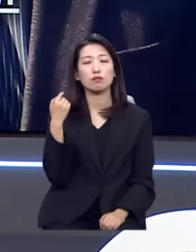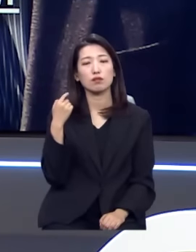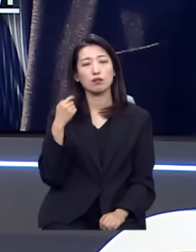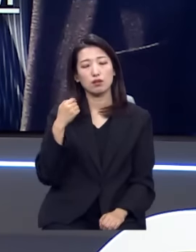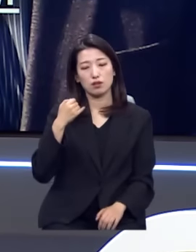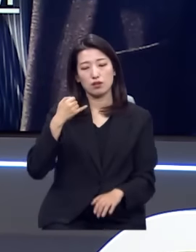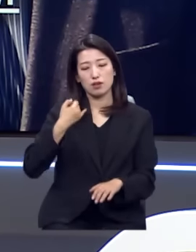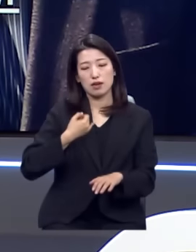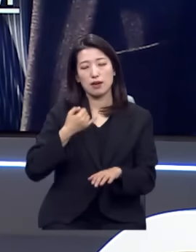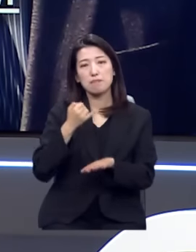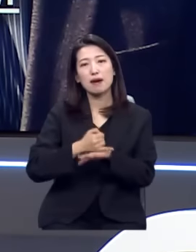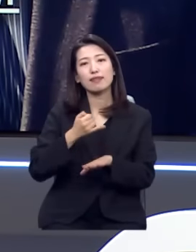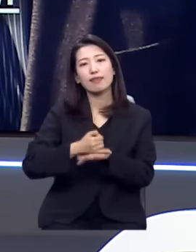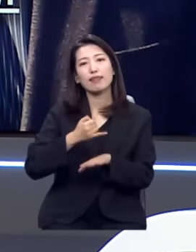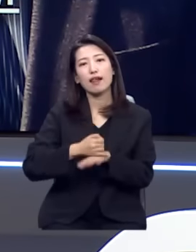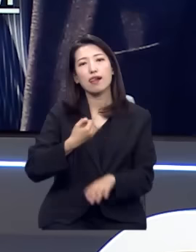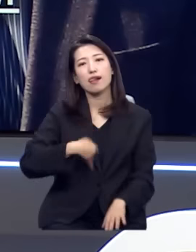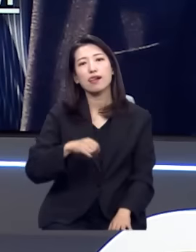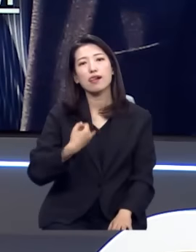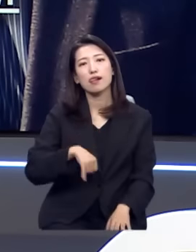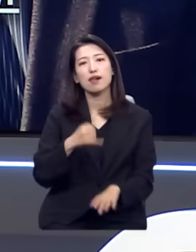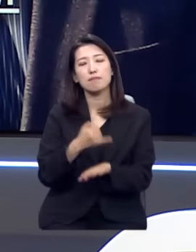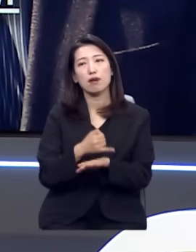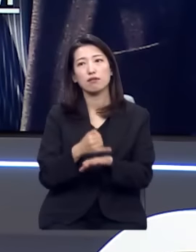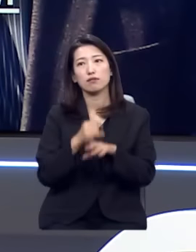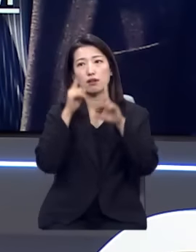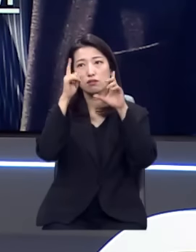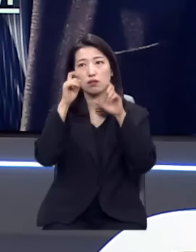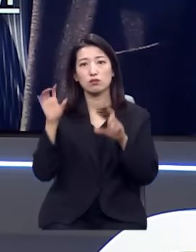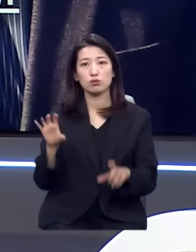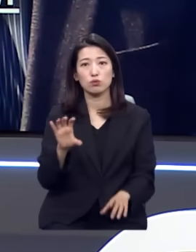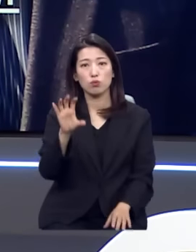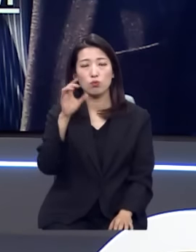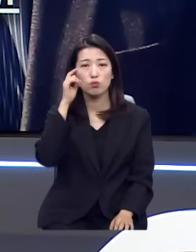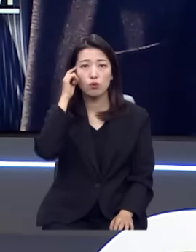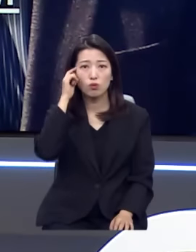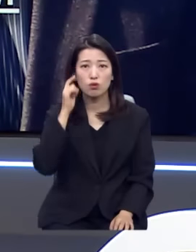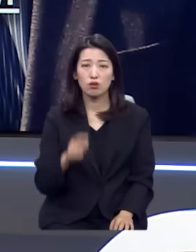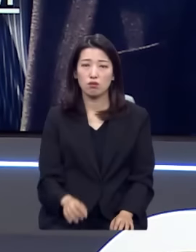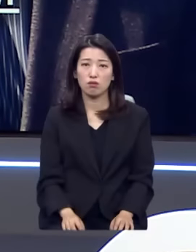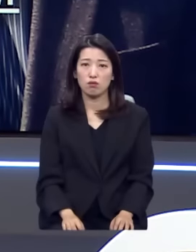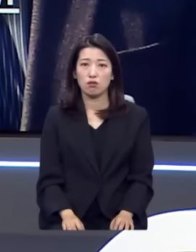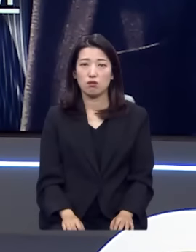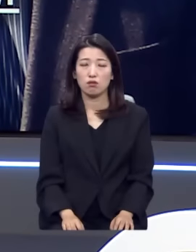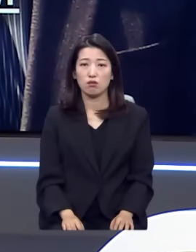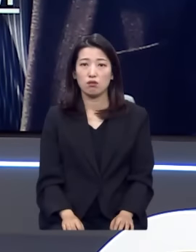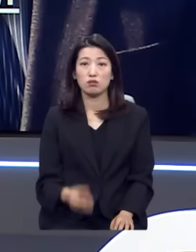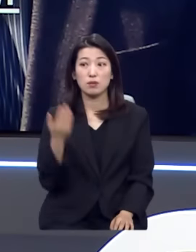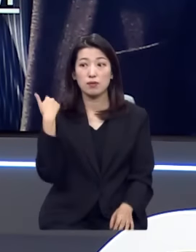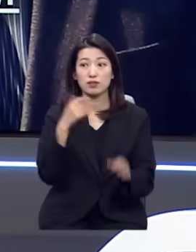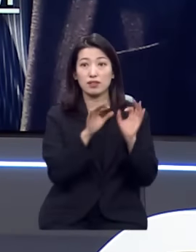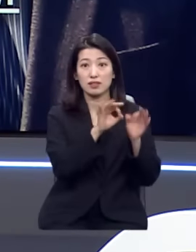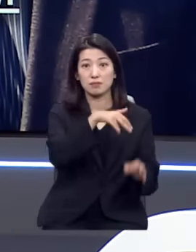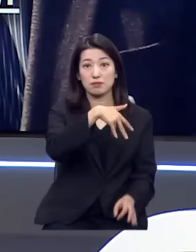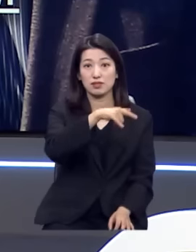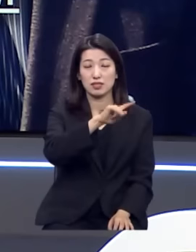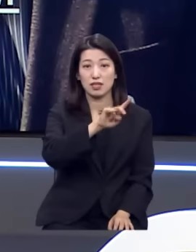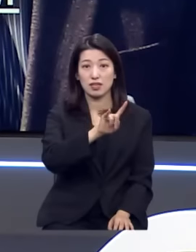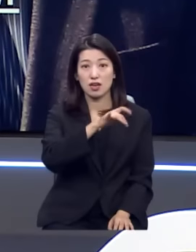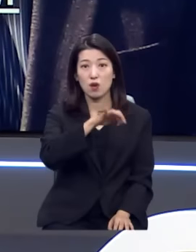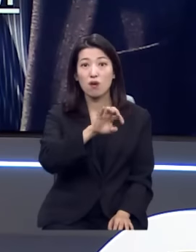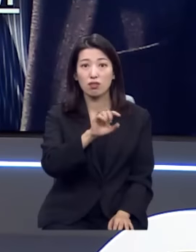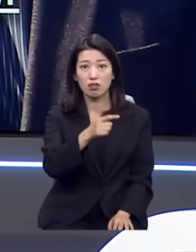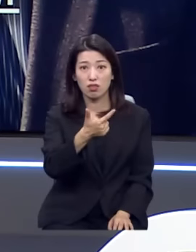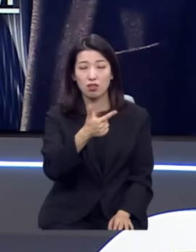사진까지 왜 올렸어 이때 얘기했었던 건 사실 김재원 최고위원을 막 공격을 하면서 아니 어